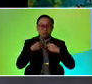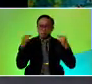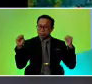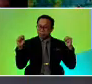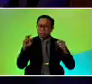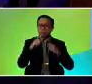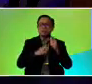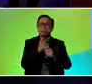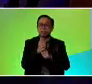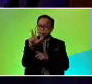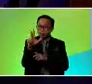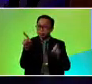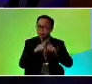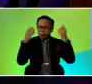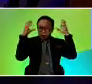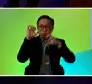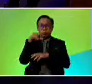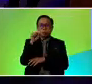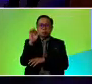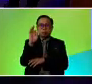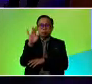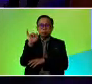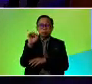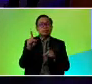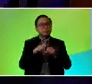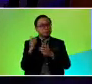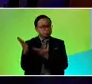Cikgu jafri ya Sama lagi dengan saya